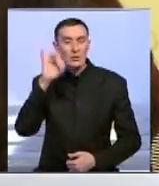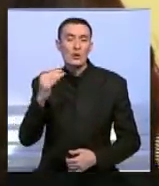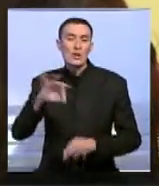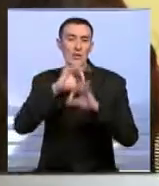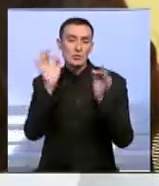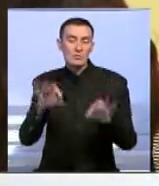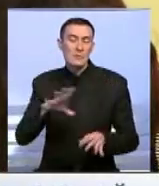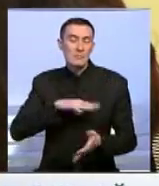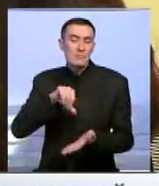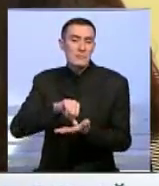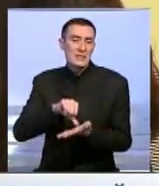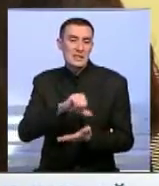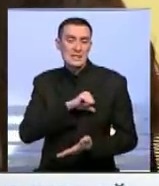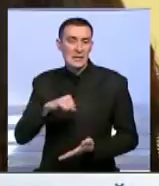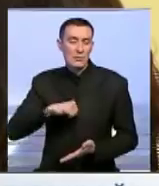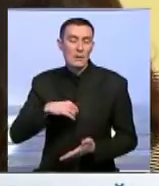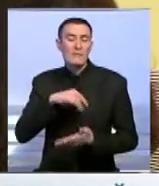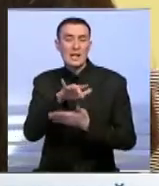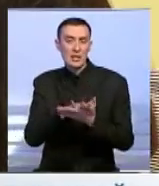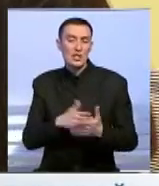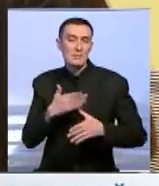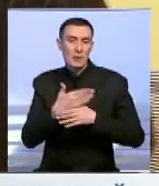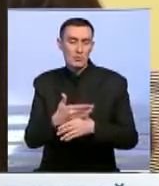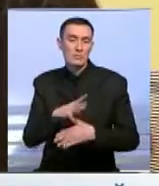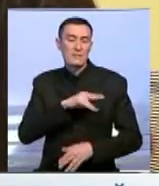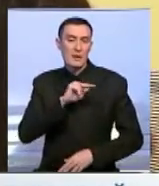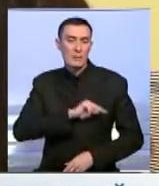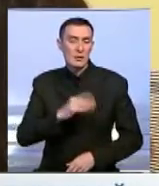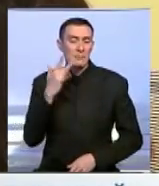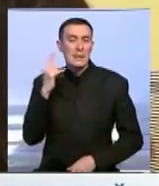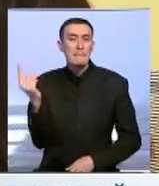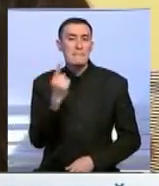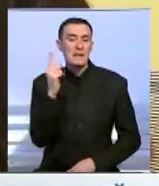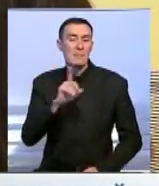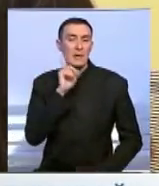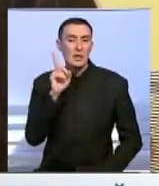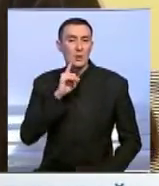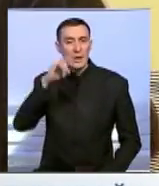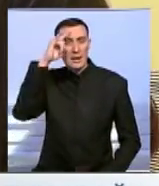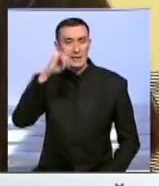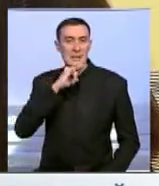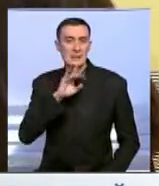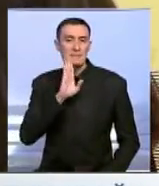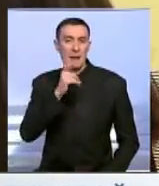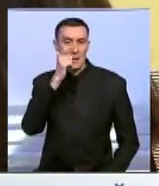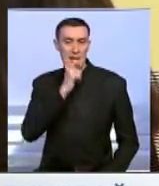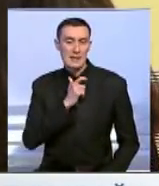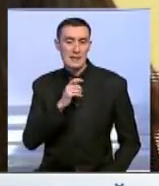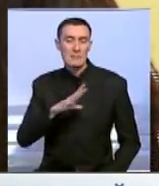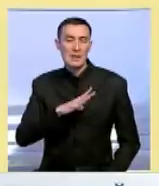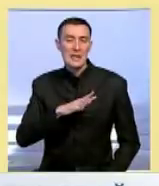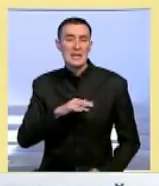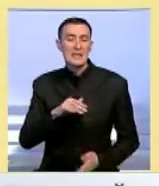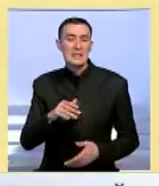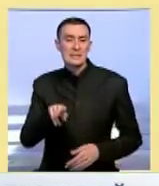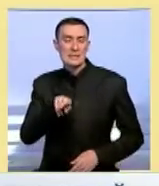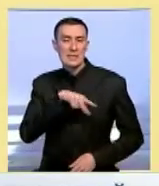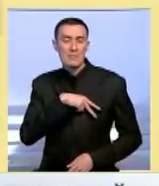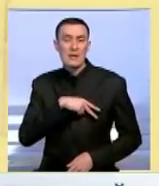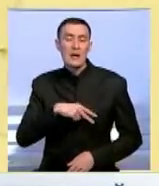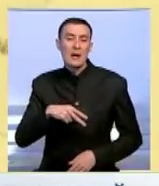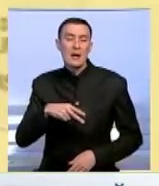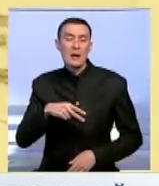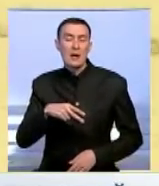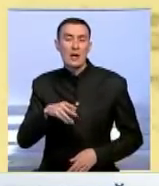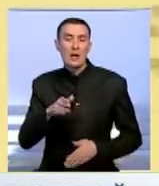искусство быть собой поможет нам в дальнейшей работе. Она была первой молодой казахской леди, которая получила степень доктора наук в